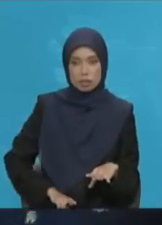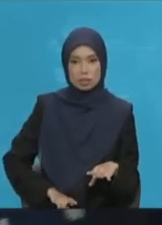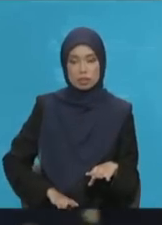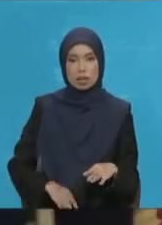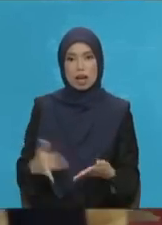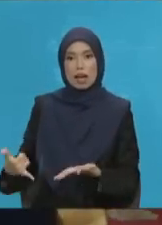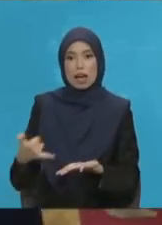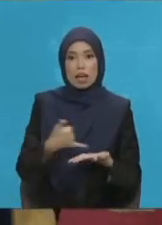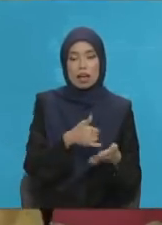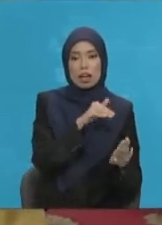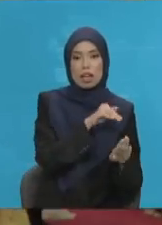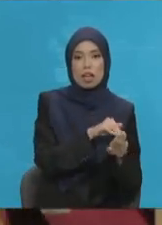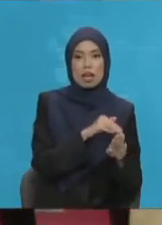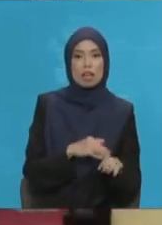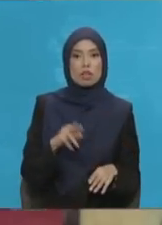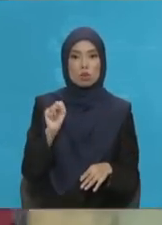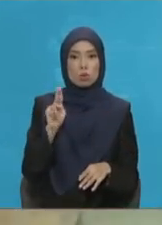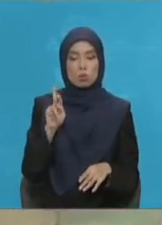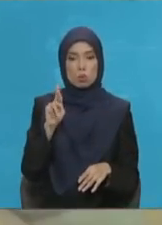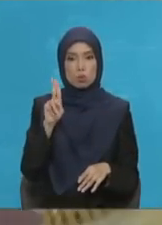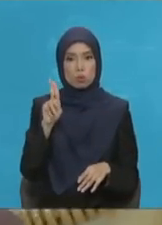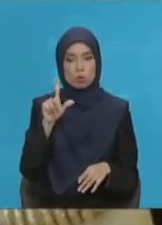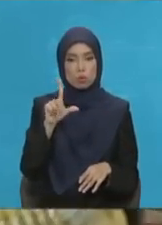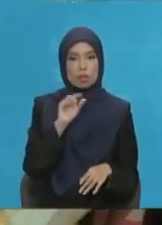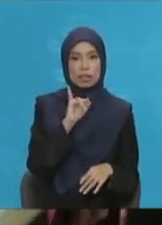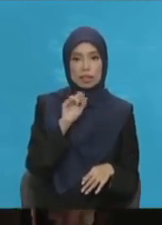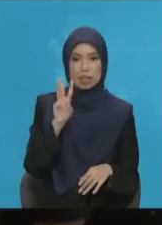berangkat ke istana Nurul Iman